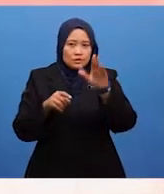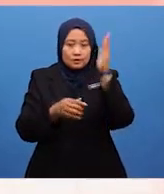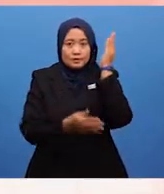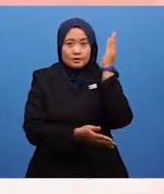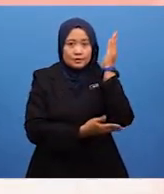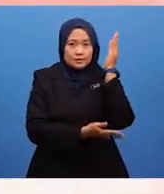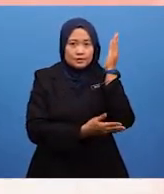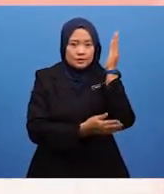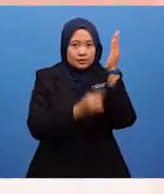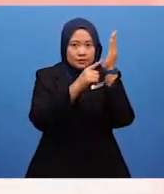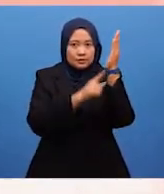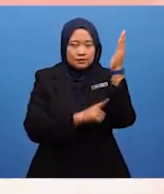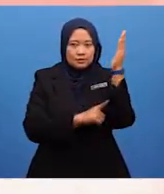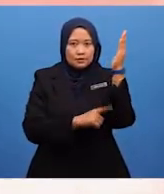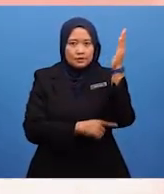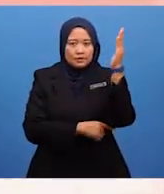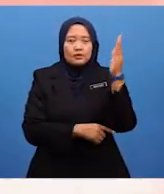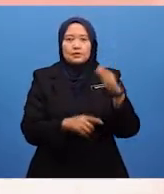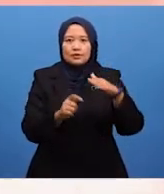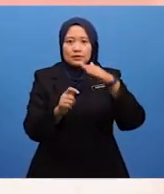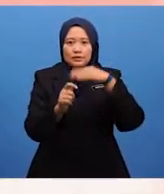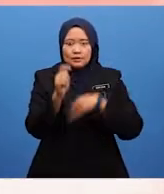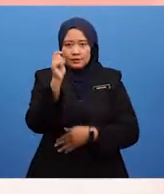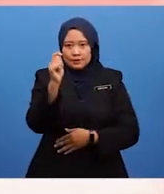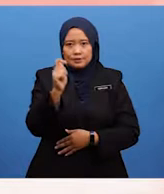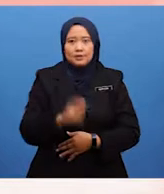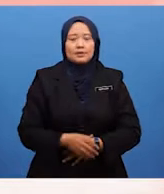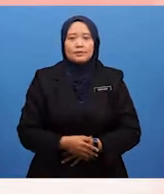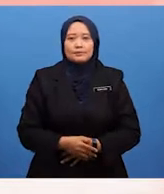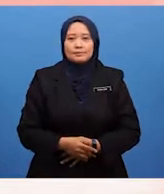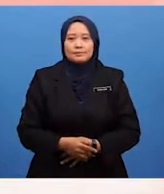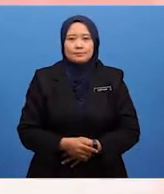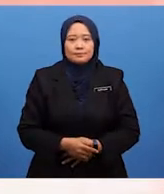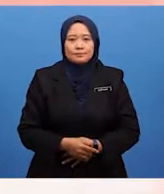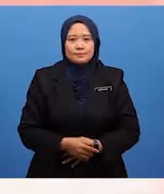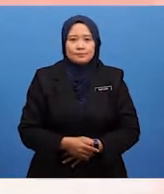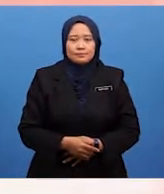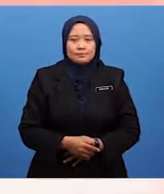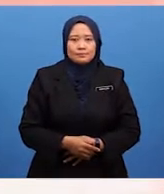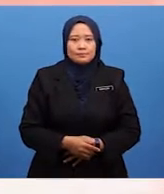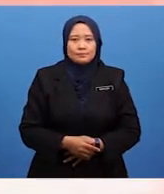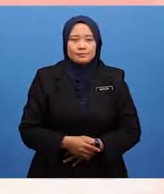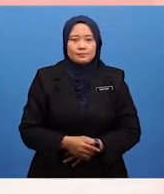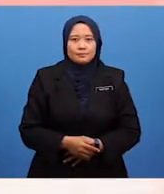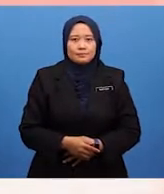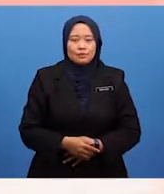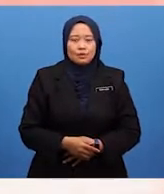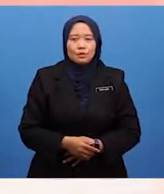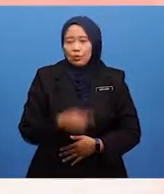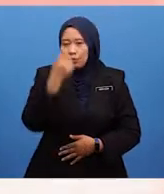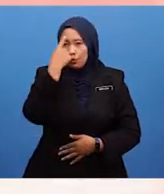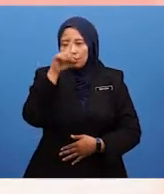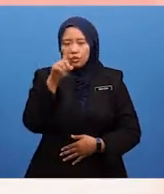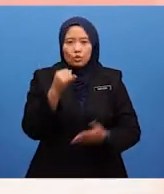duduk pajapaja doakan semoga teman-teman kakek-kakek semuanya pembantu panjang dan ujung itu berbentuk Tia janiye